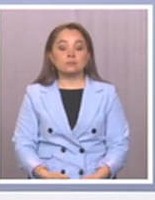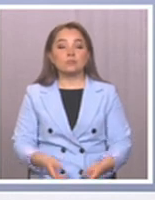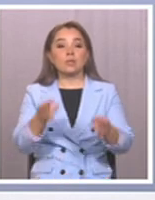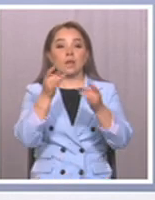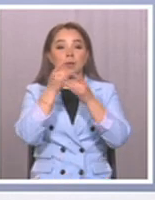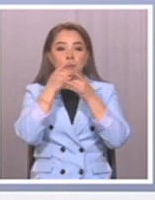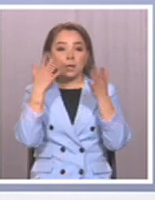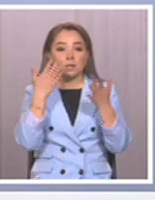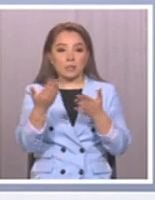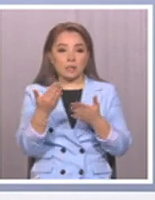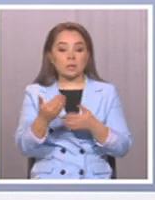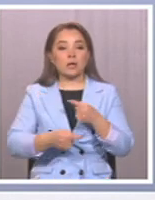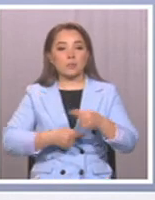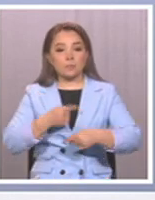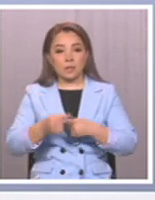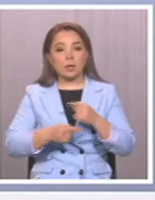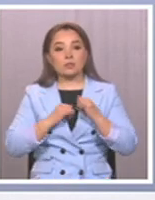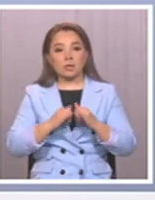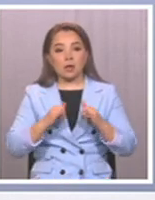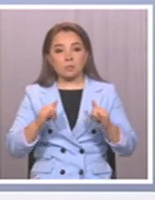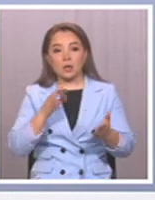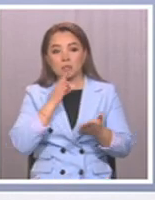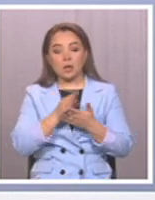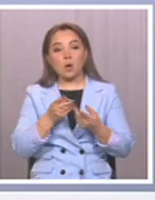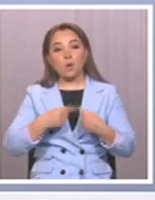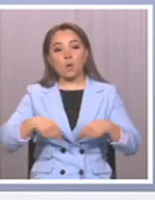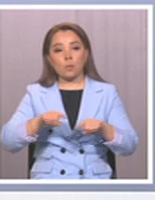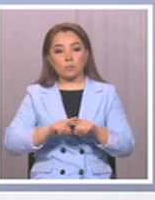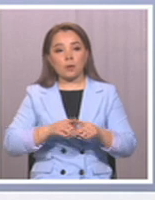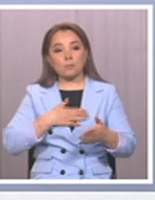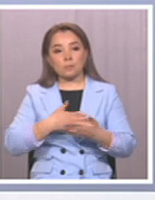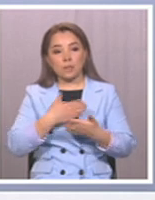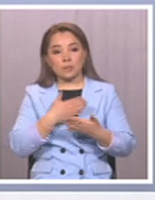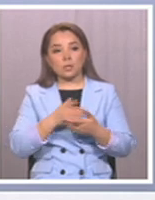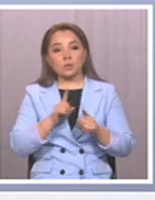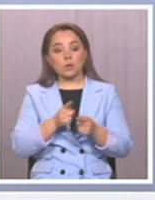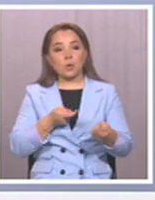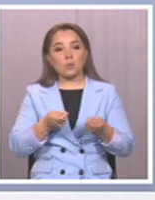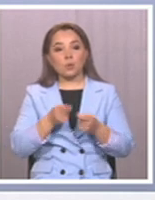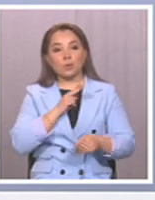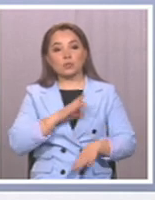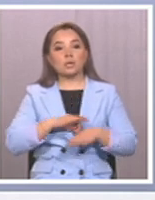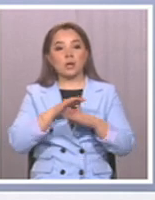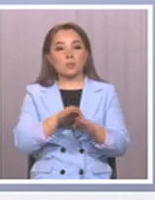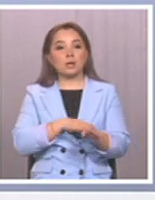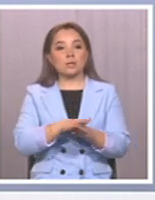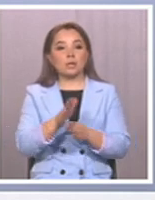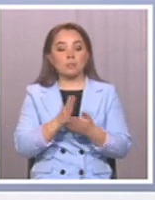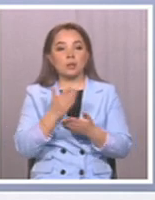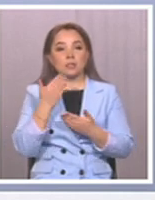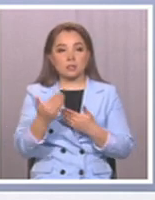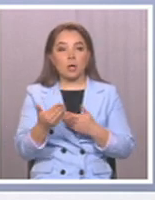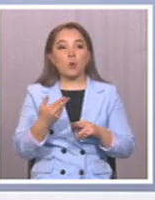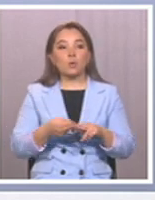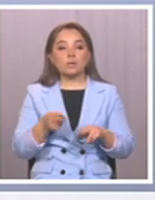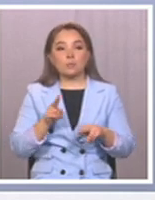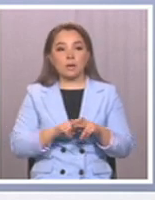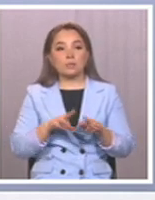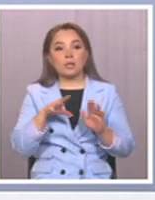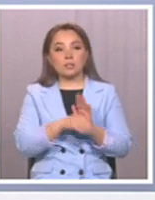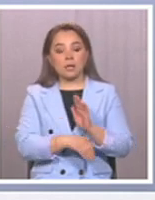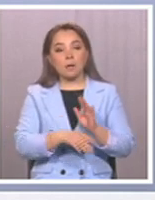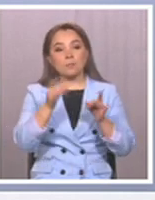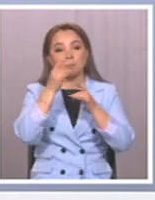Мәдениет барған сайын дамып, қоғамда белсенді рөлге ие бола бастады. Сонымен қатар